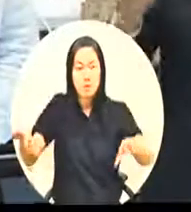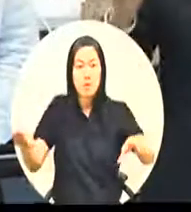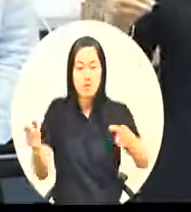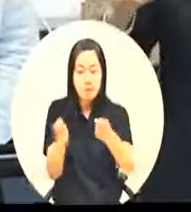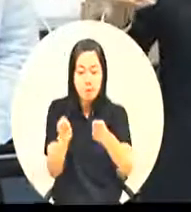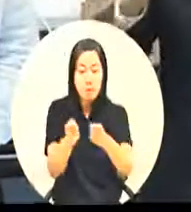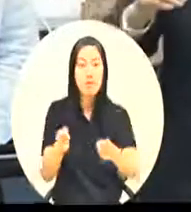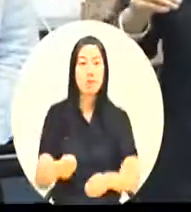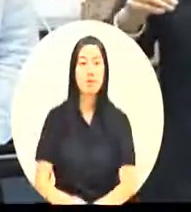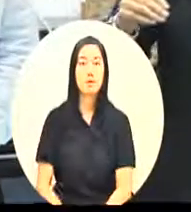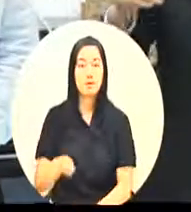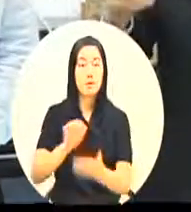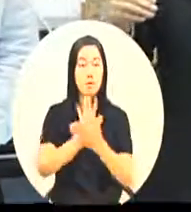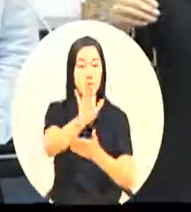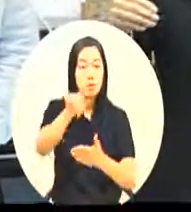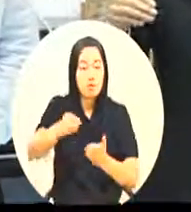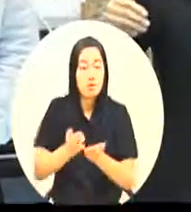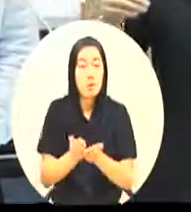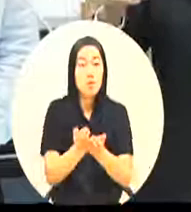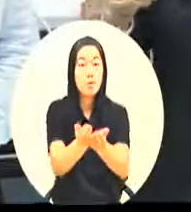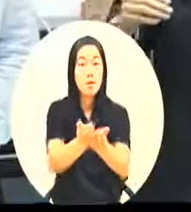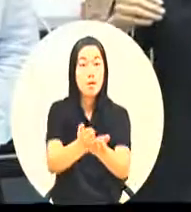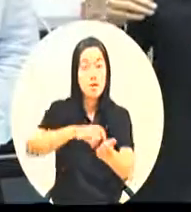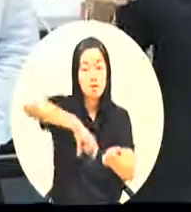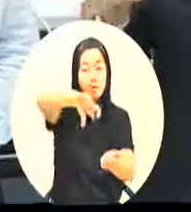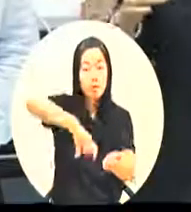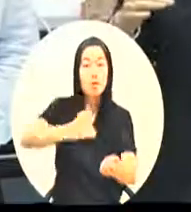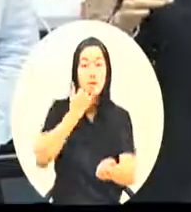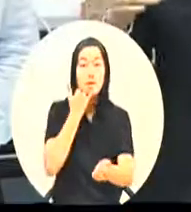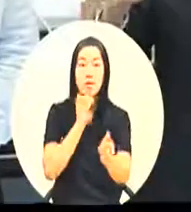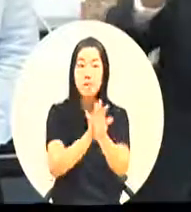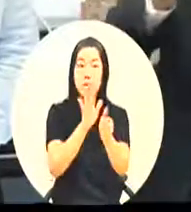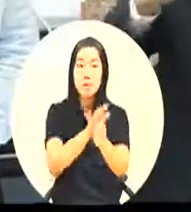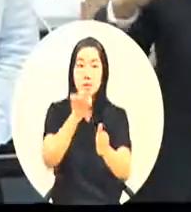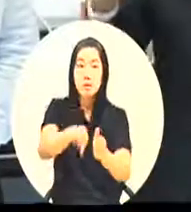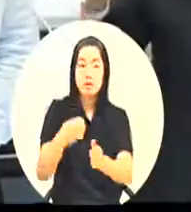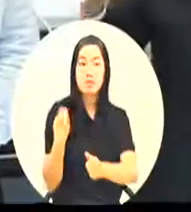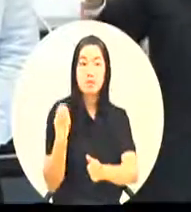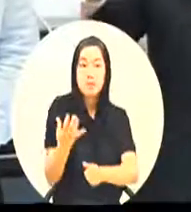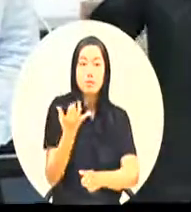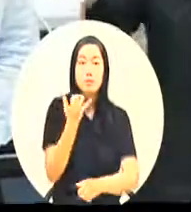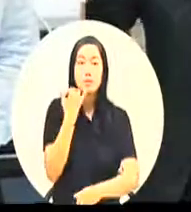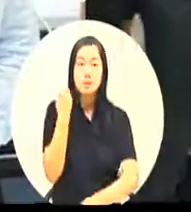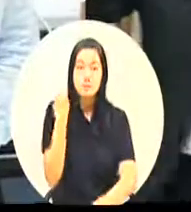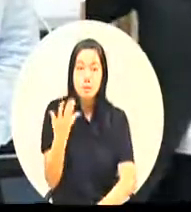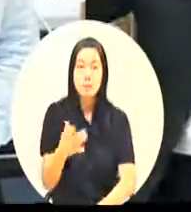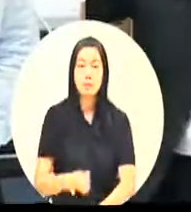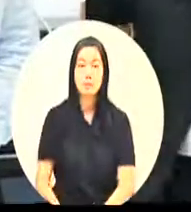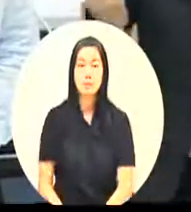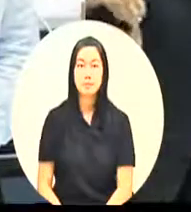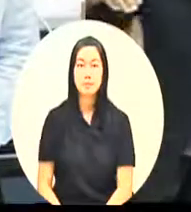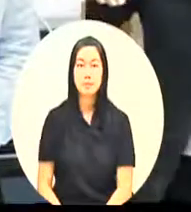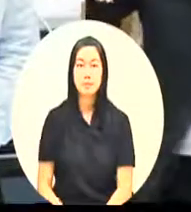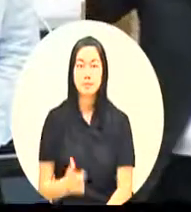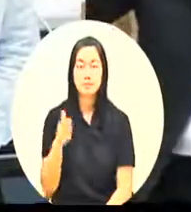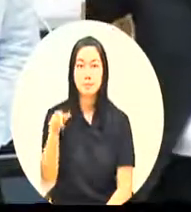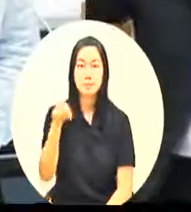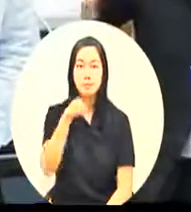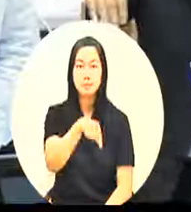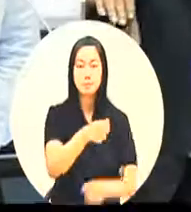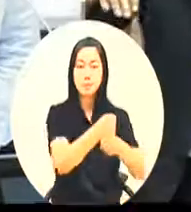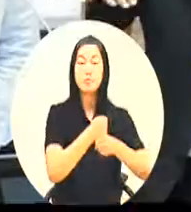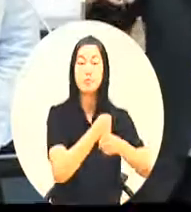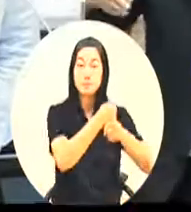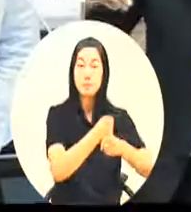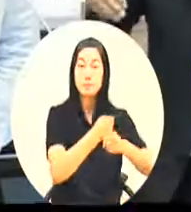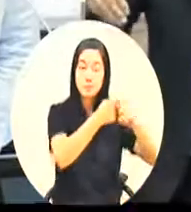的。未来这一条航线还可以作为我们开辟新的，促进这个从这个博二